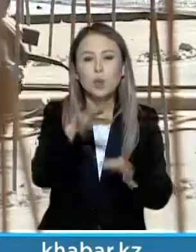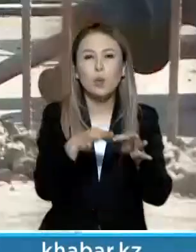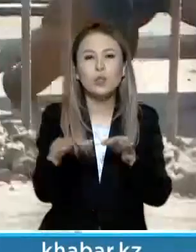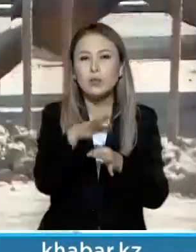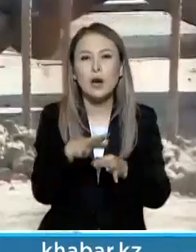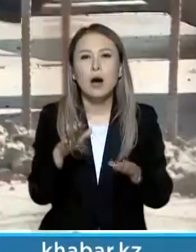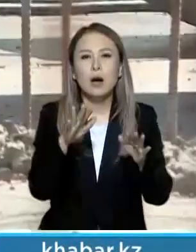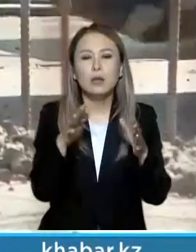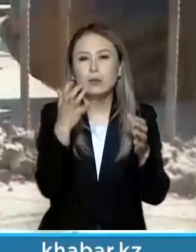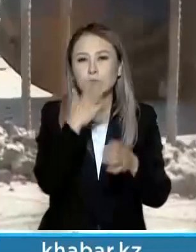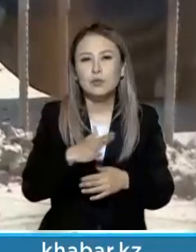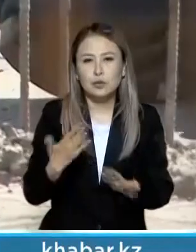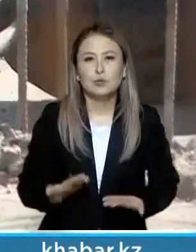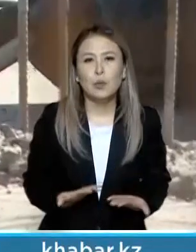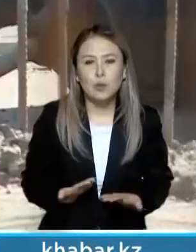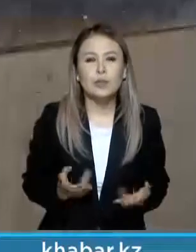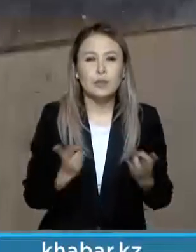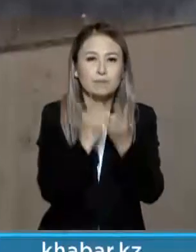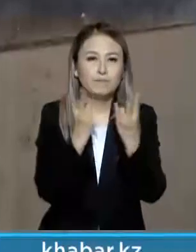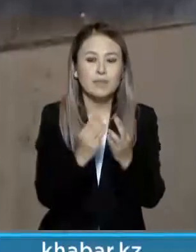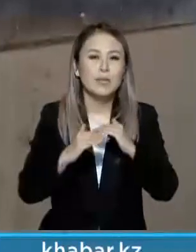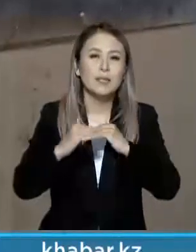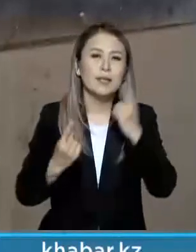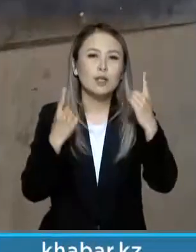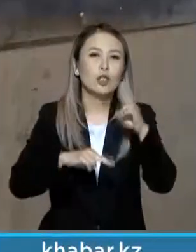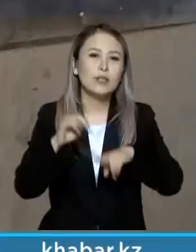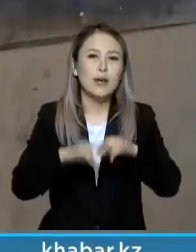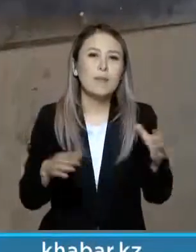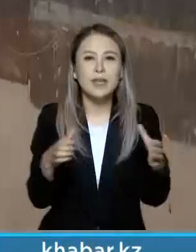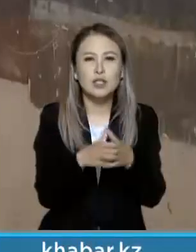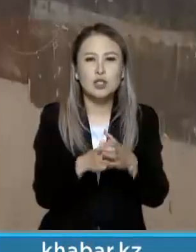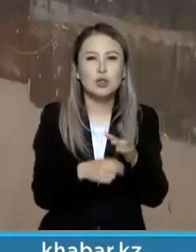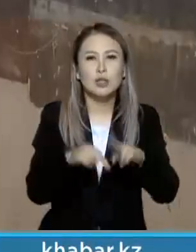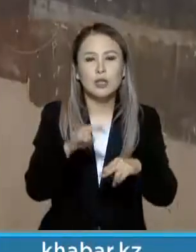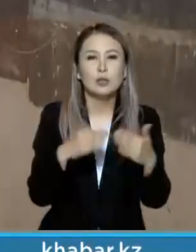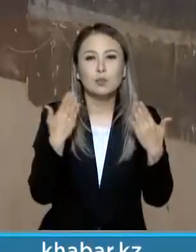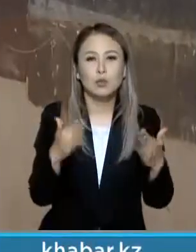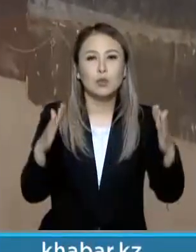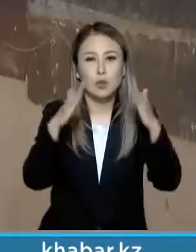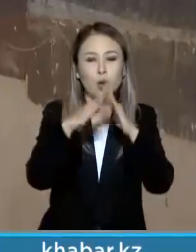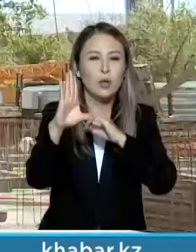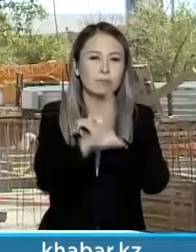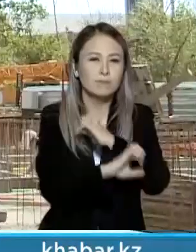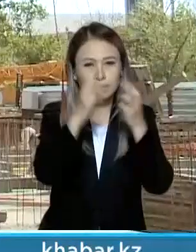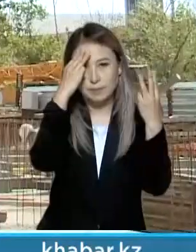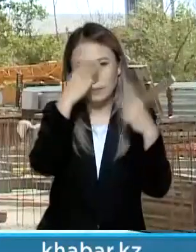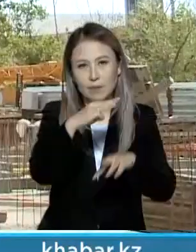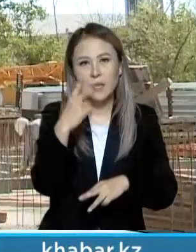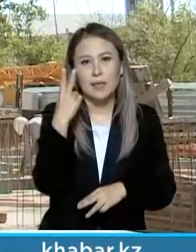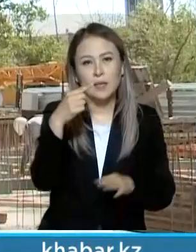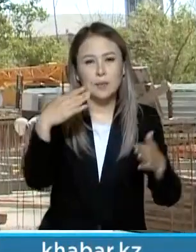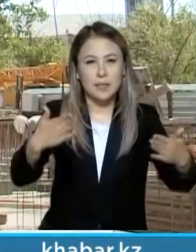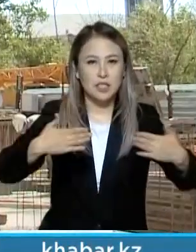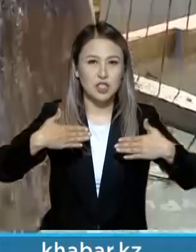облыстың оңтүстік аудандарының тұрғындары қоныстанады. Еліміздегі ірі құрылыс компаниясы тұрғызып жатқан бұл үй соңғы технологиямен салынады.